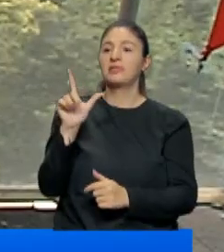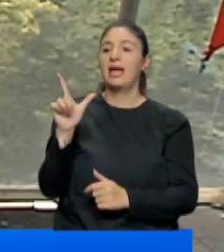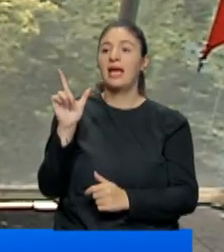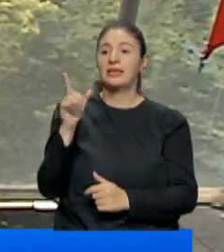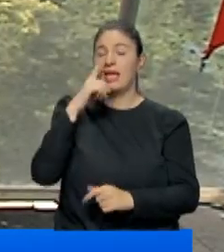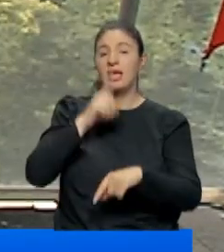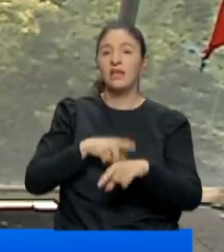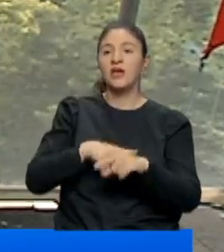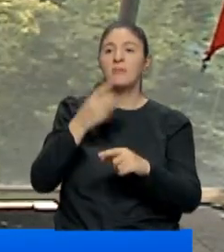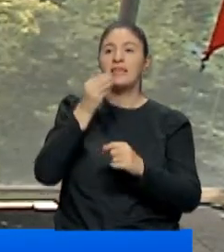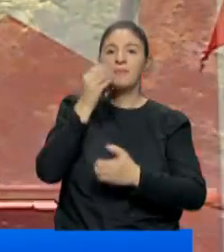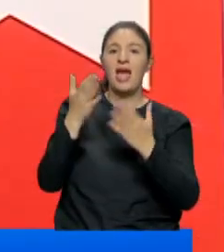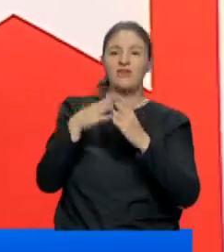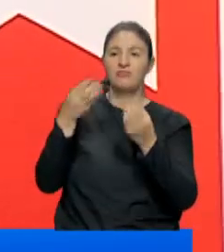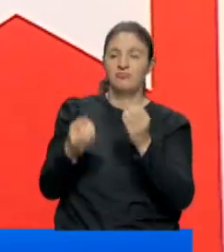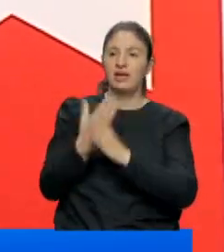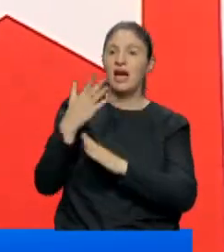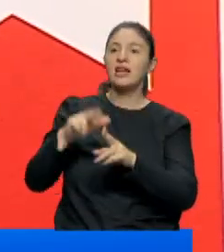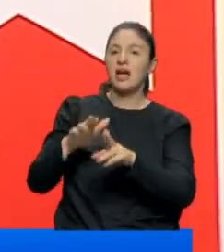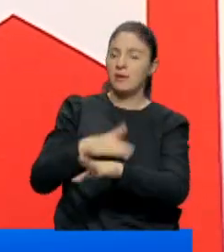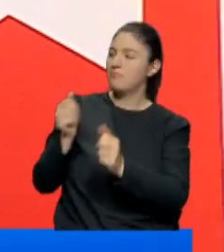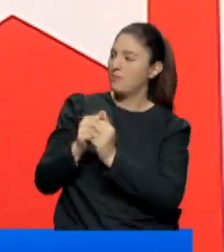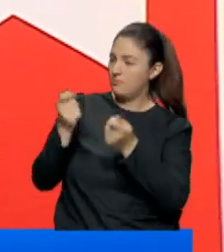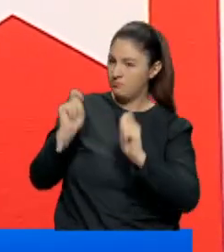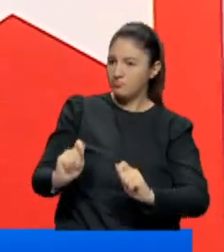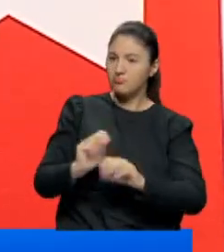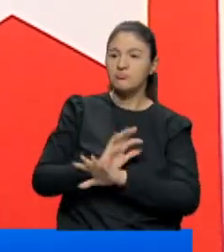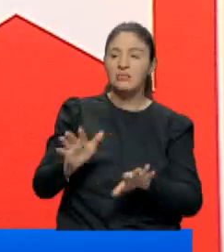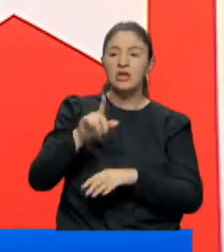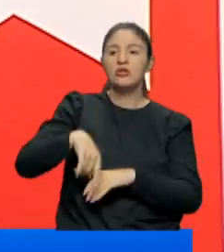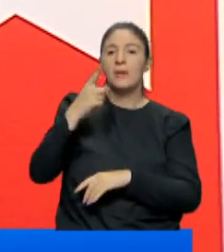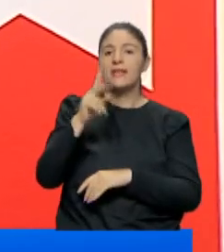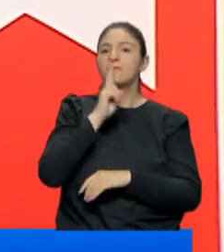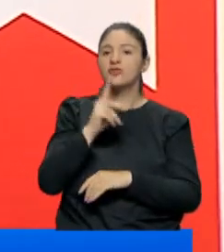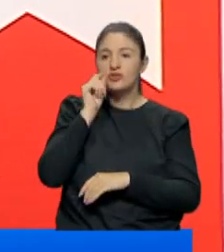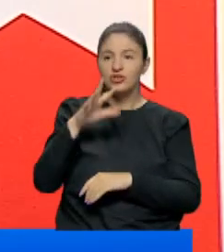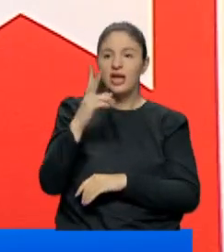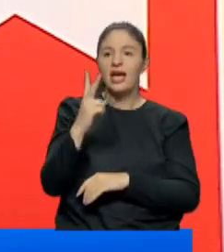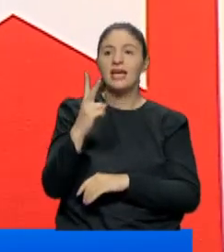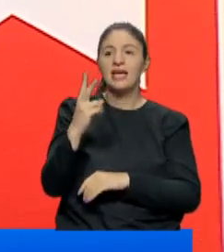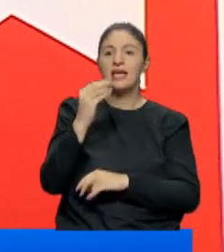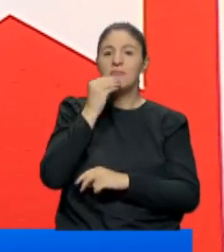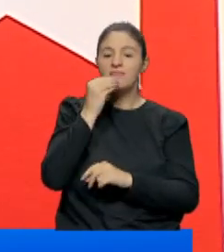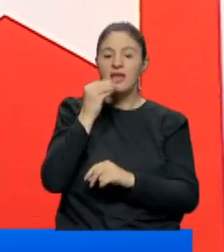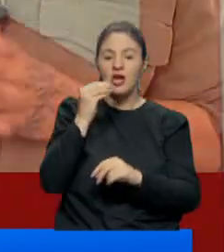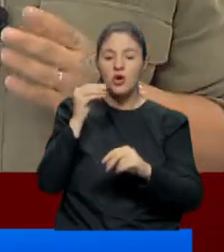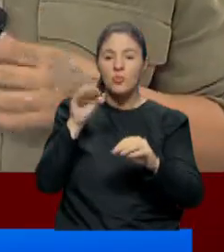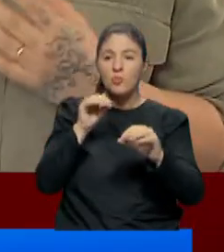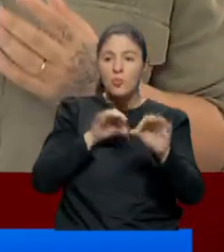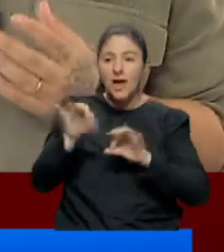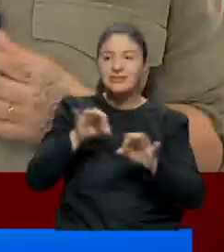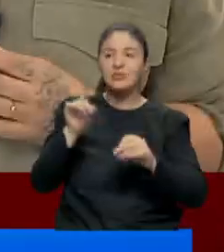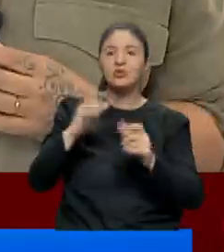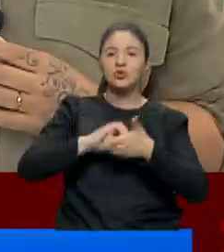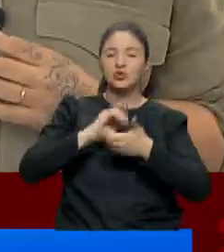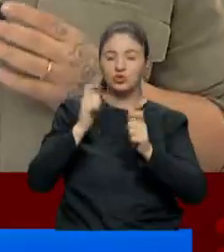yapmak gerektiğine İnandık bir aşağıya kurduk Kaymakamlığı ile birlikte bir aşırı kurduk ve günde 1200 kişiye iki gıda mühendisinin desteği ile birlikte bir